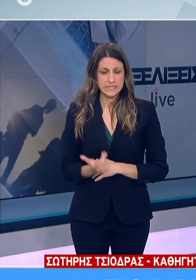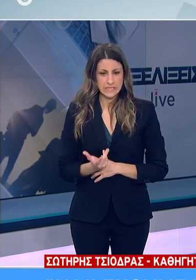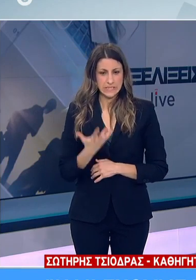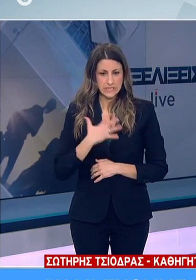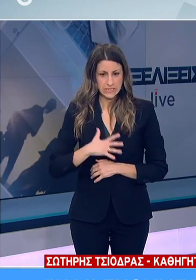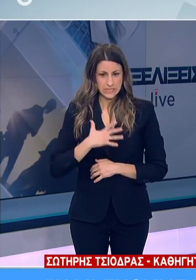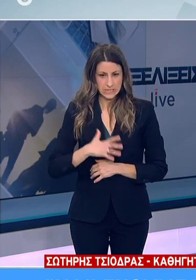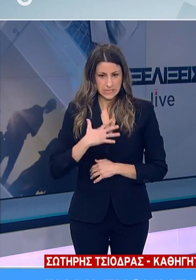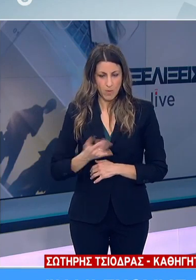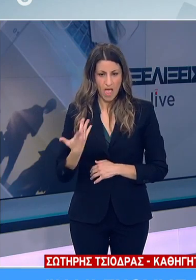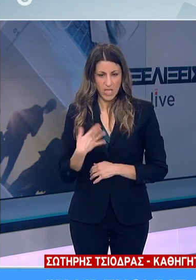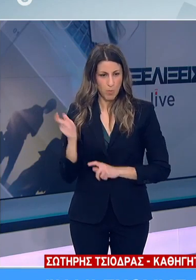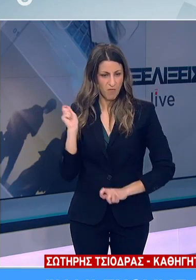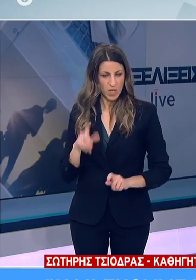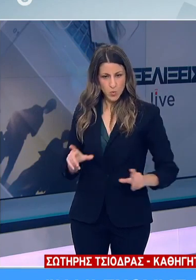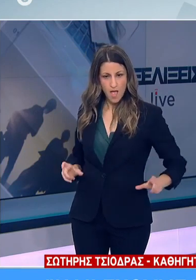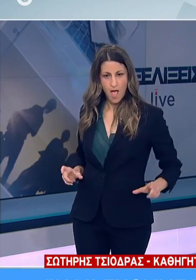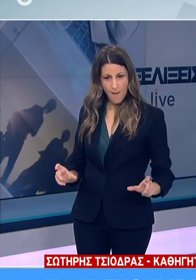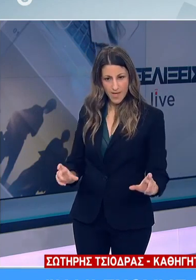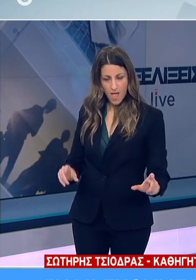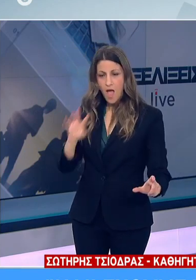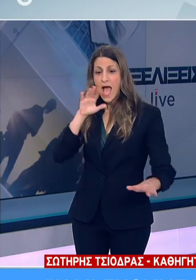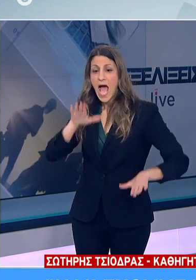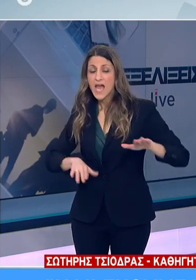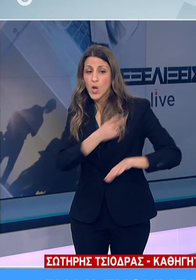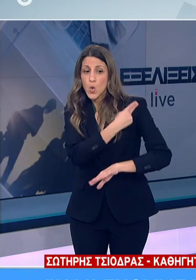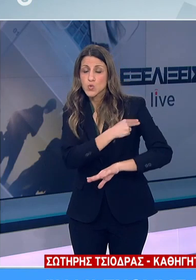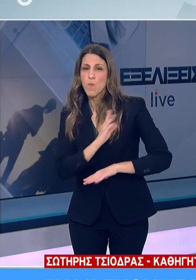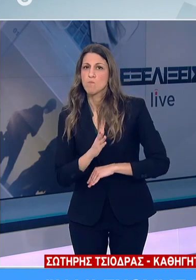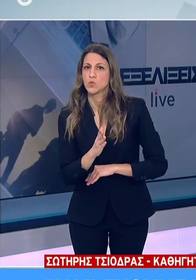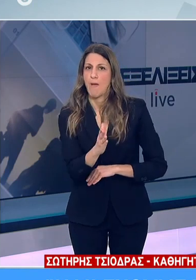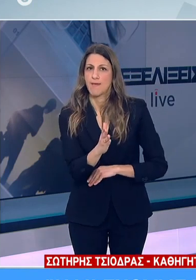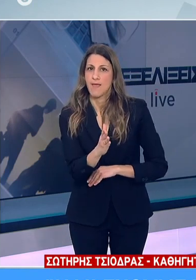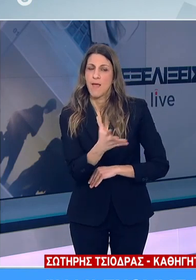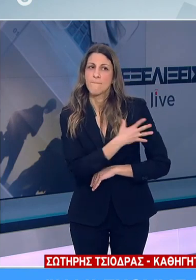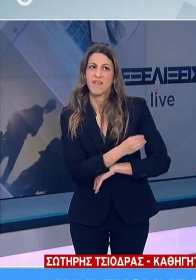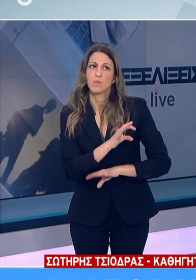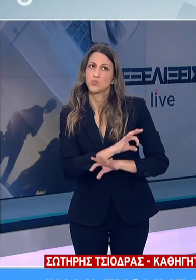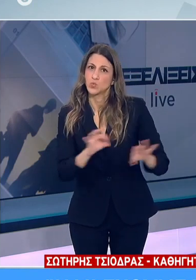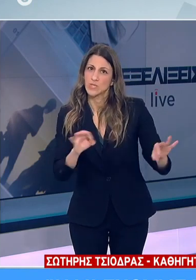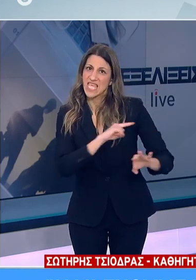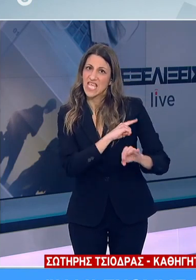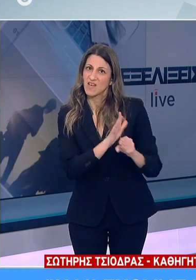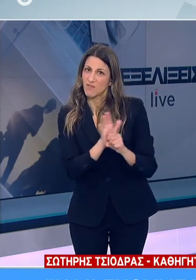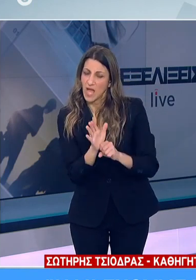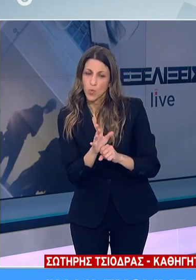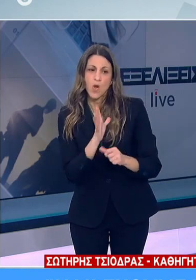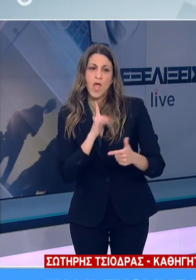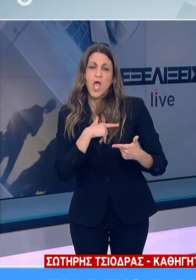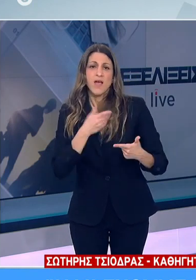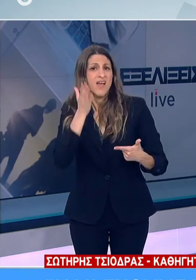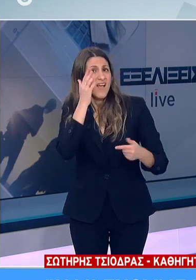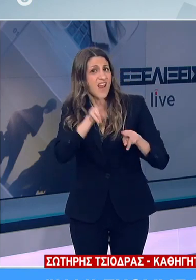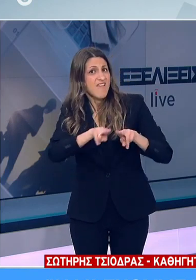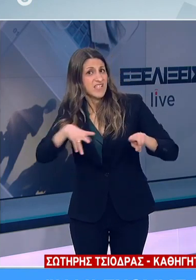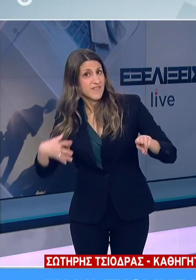σταδιακή συλλογική ανοσία βλέποντας αντοχές του συστήματος υγείας. Είναι αδύνατο να μην εκτεθούμε στον ιό. Είναι πάρα πολύ